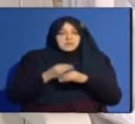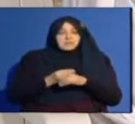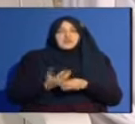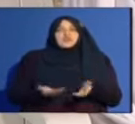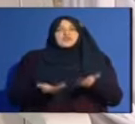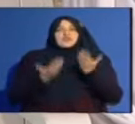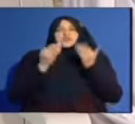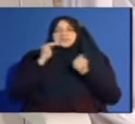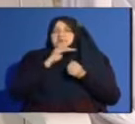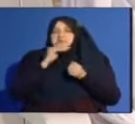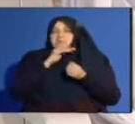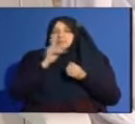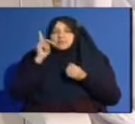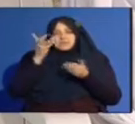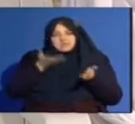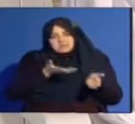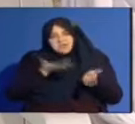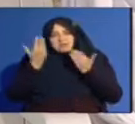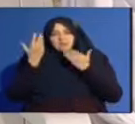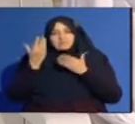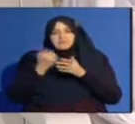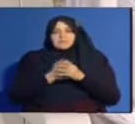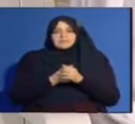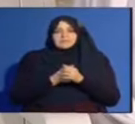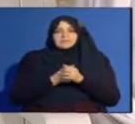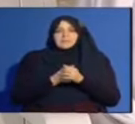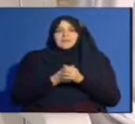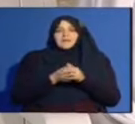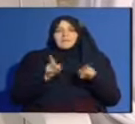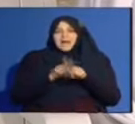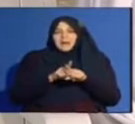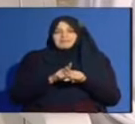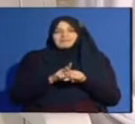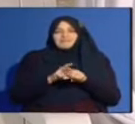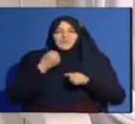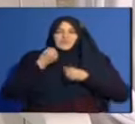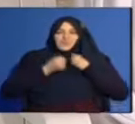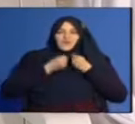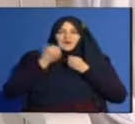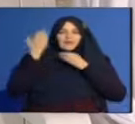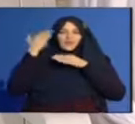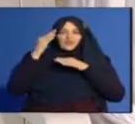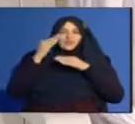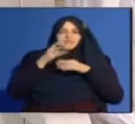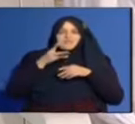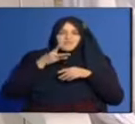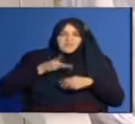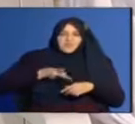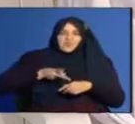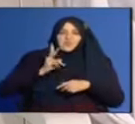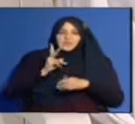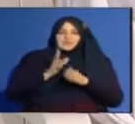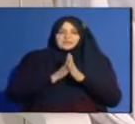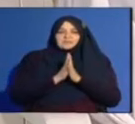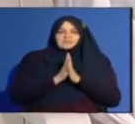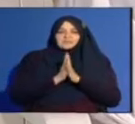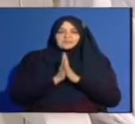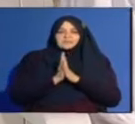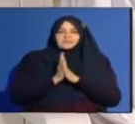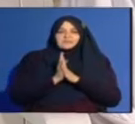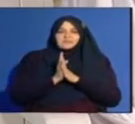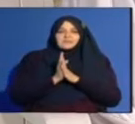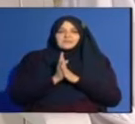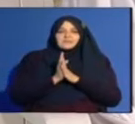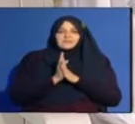بذهابه. ولكن ألمكم في الغربة أكثر، لأنه مهما كان يا نجاة الألم داخل